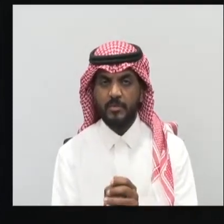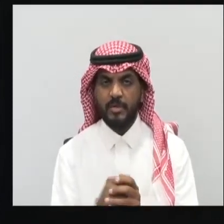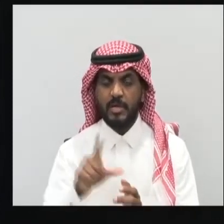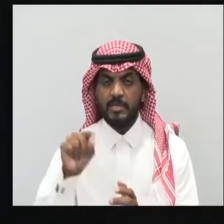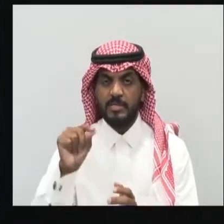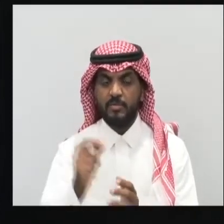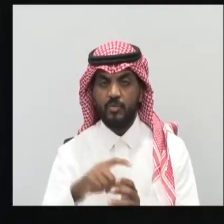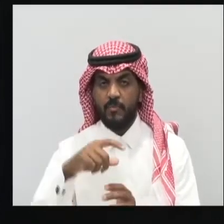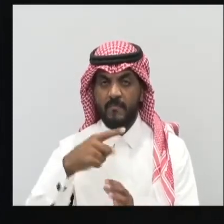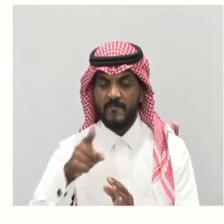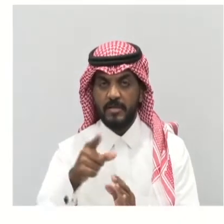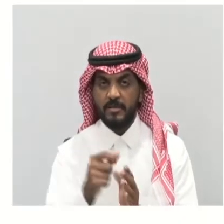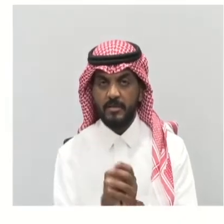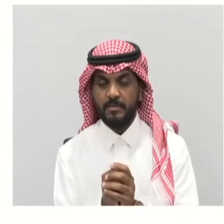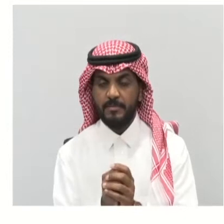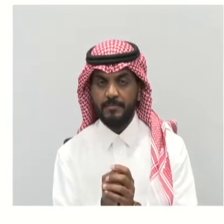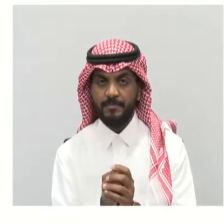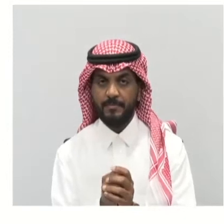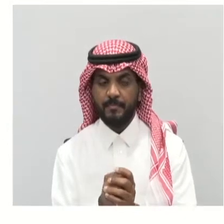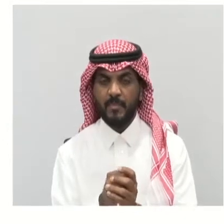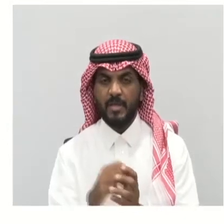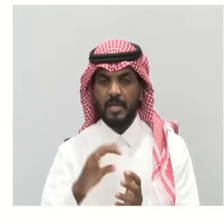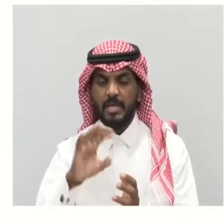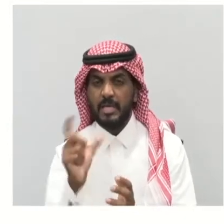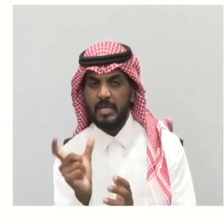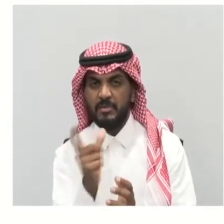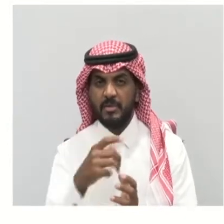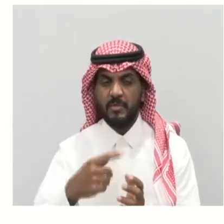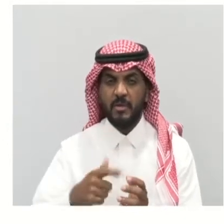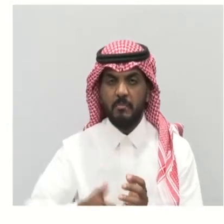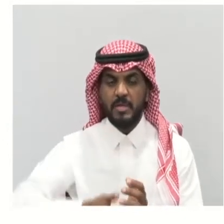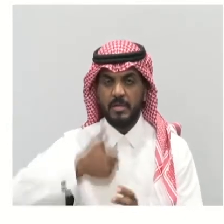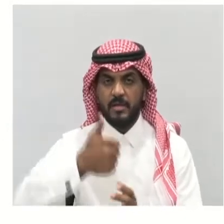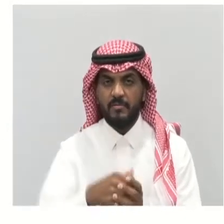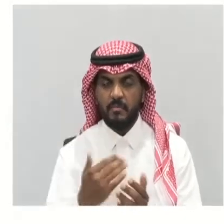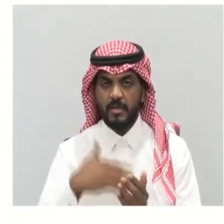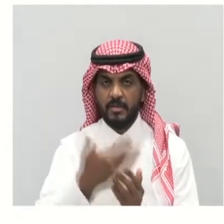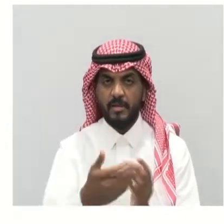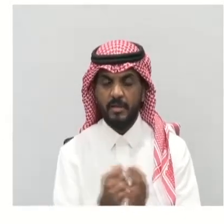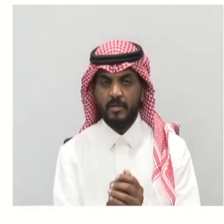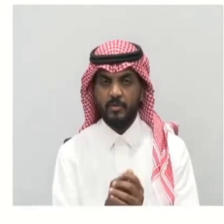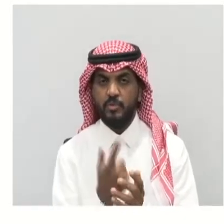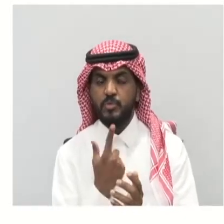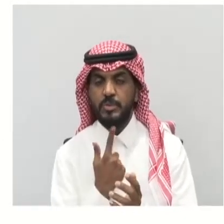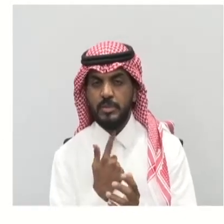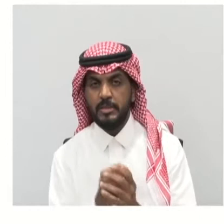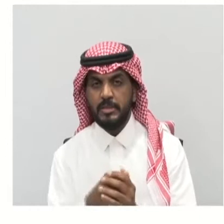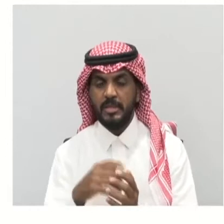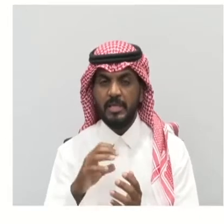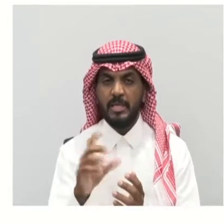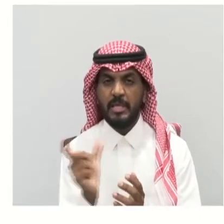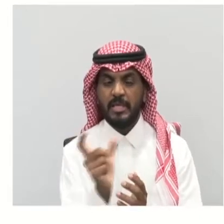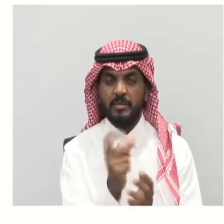أحسنتم، الفتحة. إذن كلمات بها مد بالألف. بعد ذلك يريد كلمات